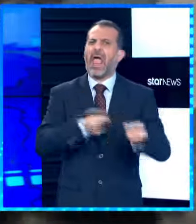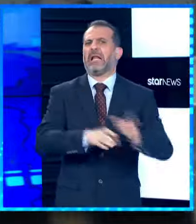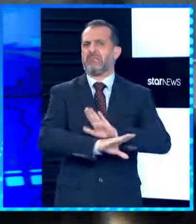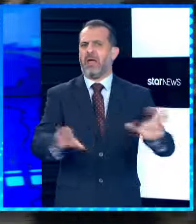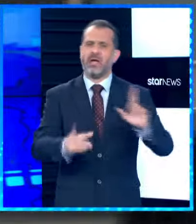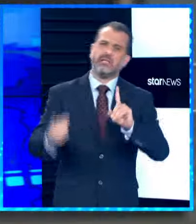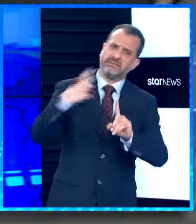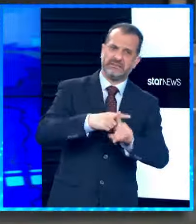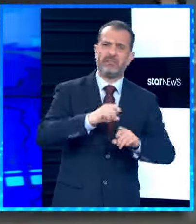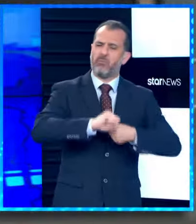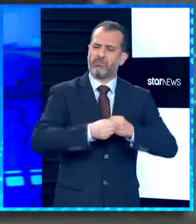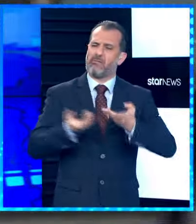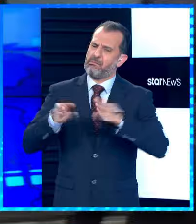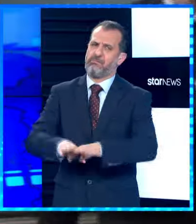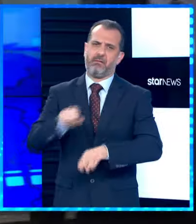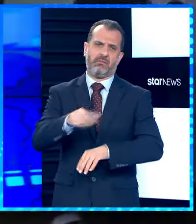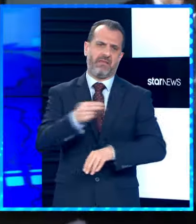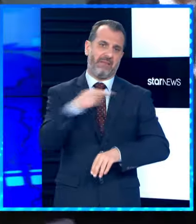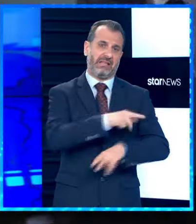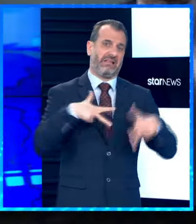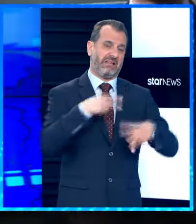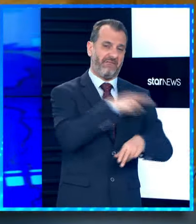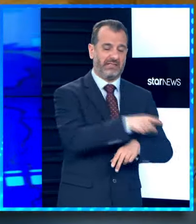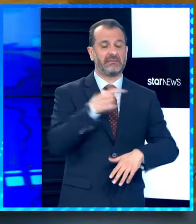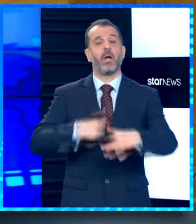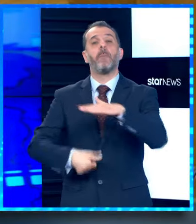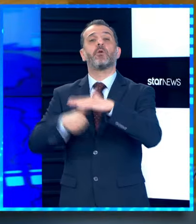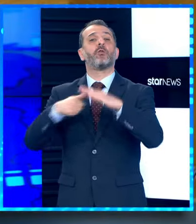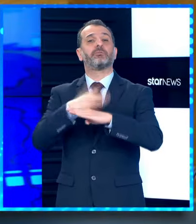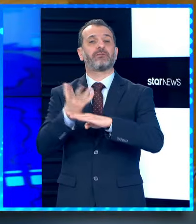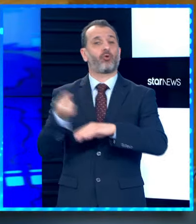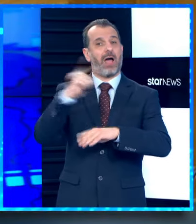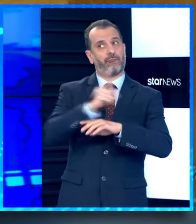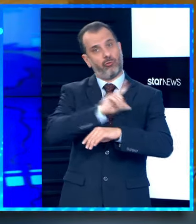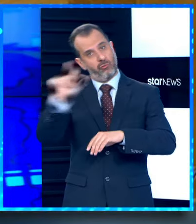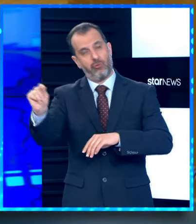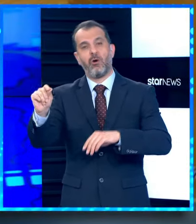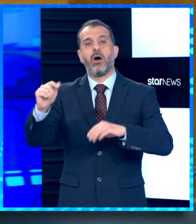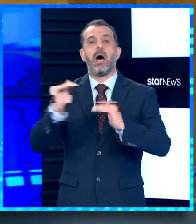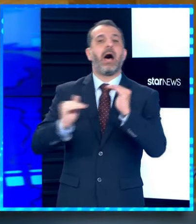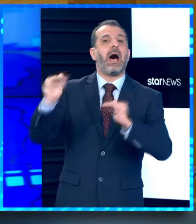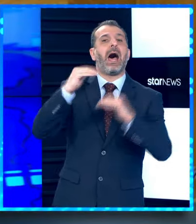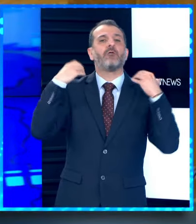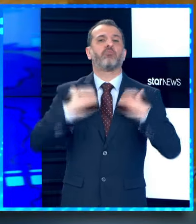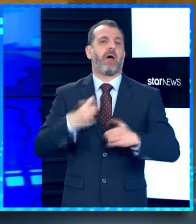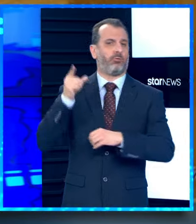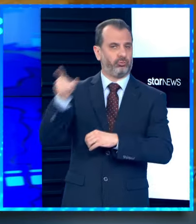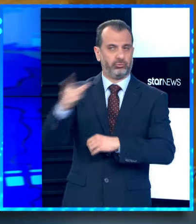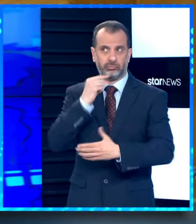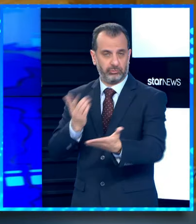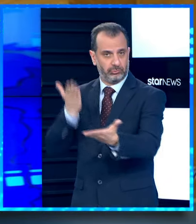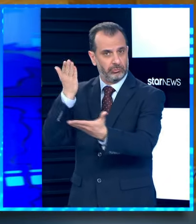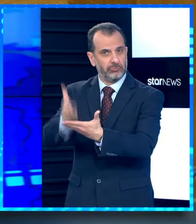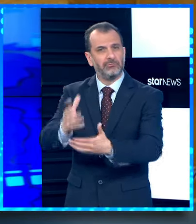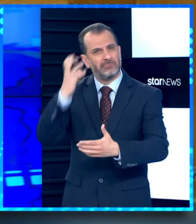προσπάθεια συγκάλυψης. Όπως είπε, ο πρόεδρος του ΠΑΣΟΚ, ο κ. Νίκος Ανδρουλάκης, θα πάει αύριο στον Άριο Πάγο για να καταθέσει στοιχεία για παραποίηση